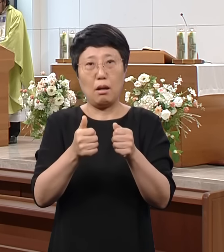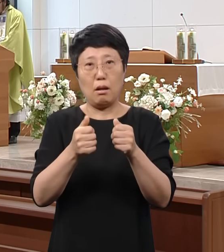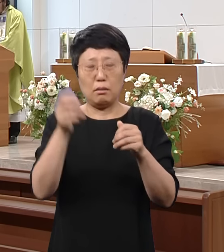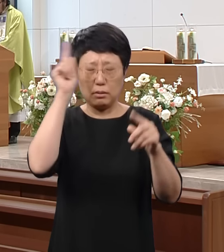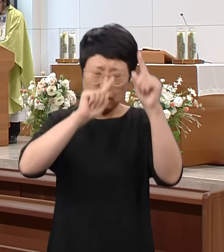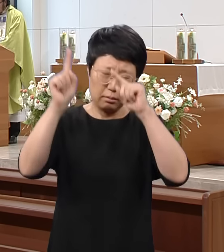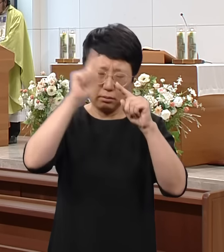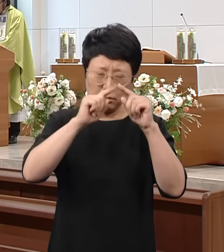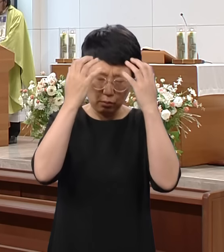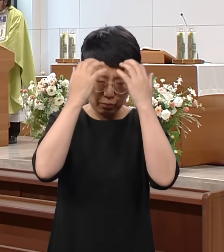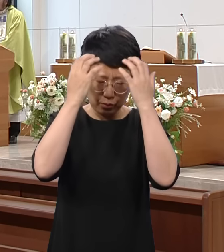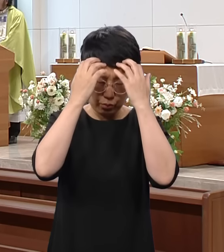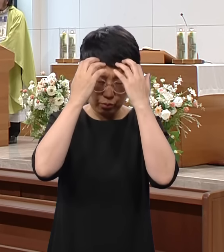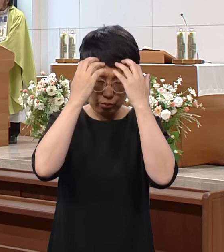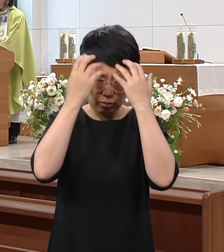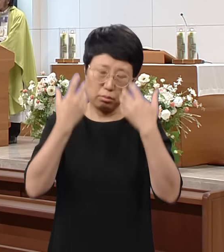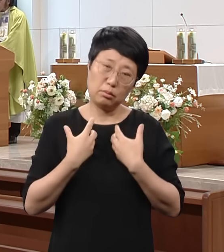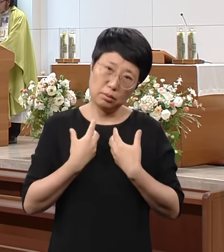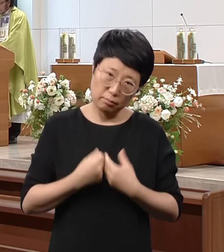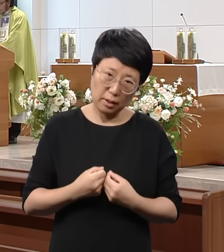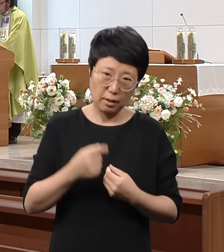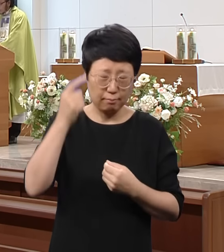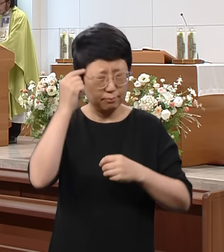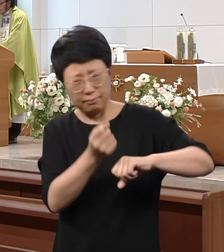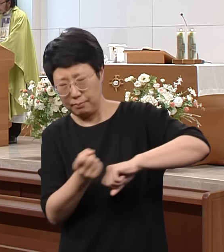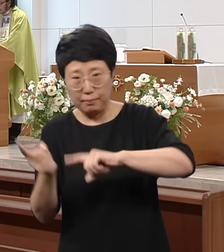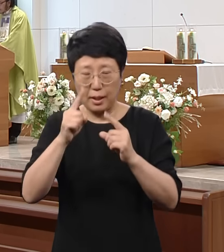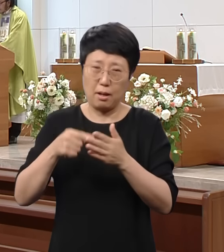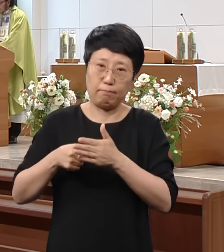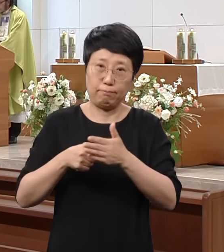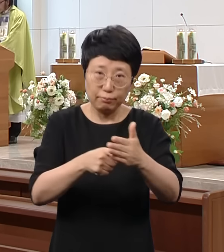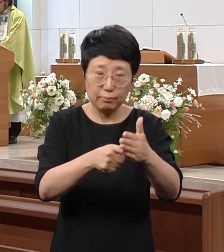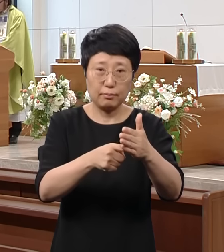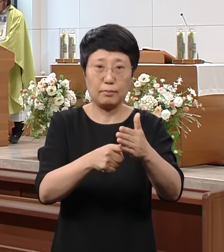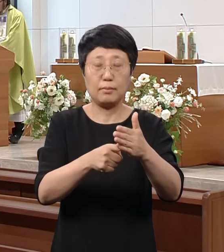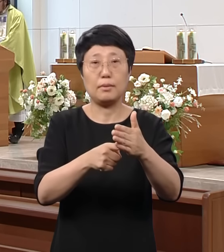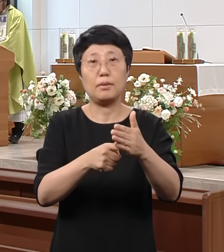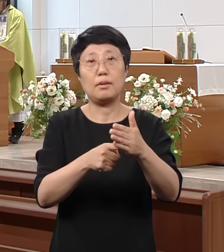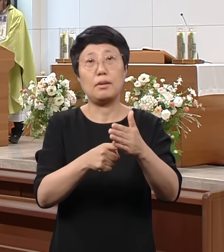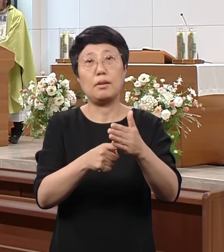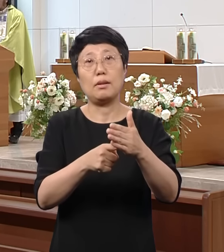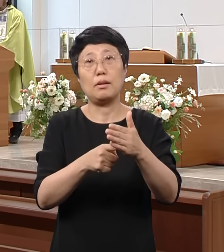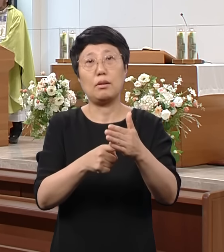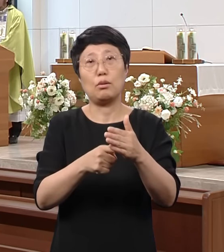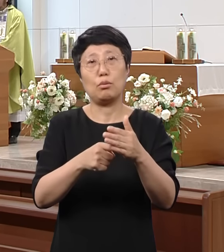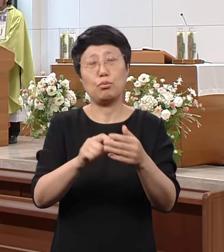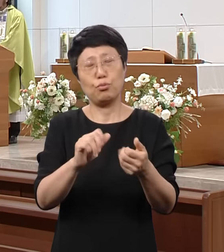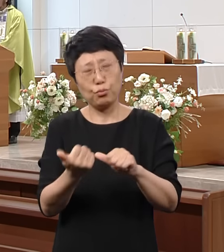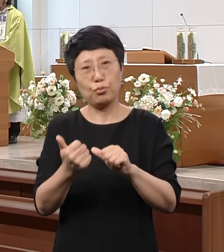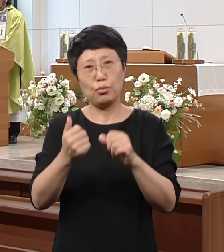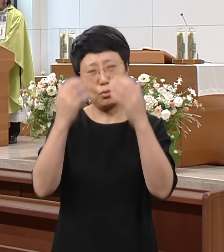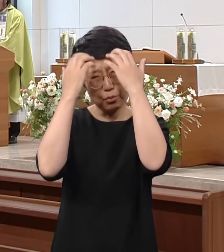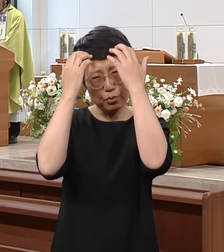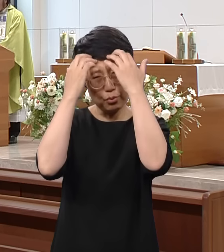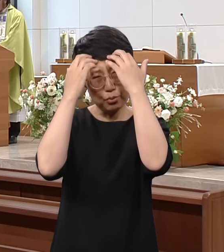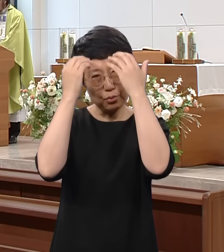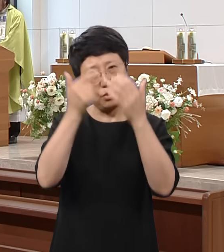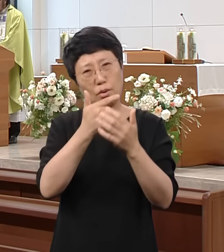일어나게 하며 나에게 닥쳐올 죽음과도 같은 아픔들 마저도 나의 힘이